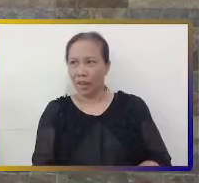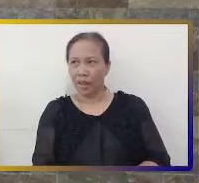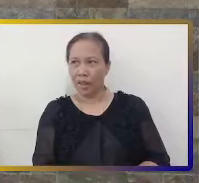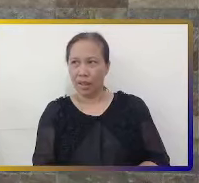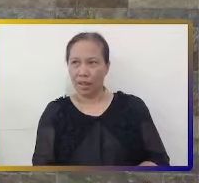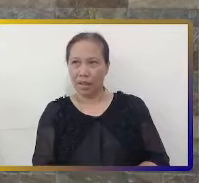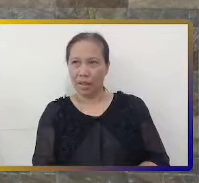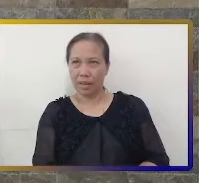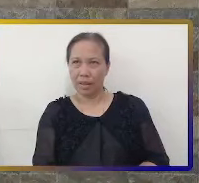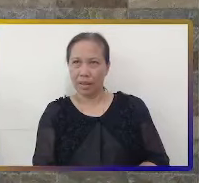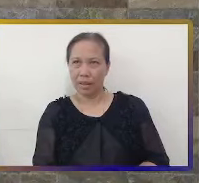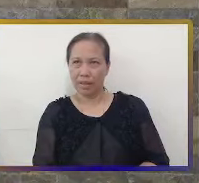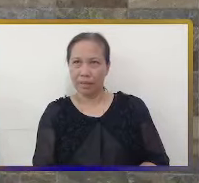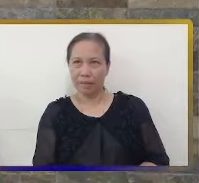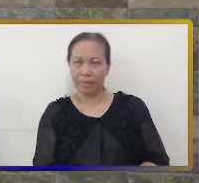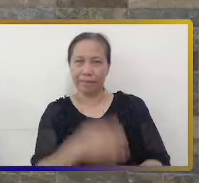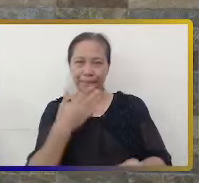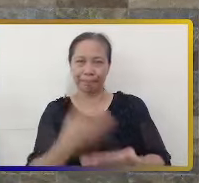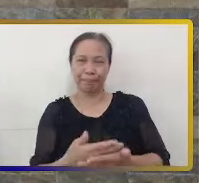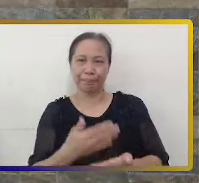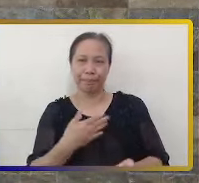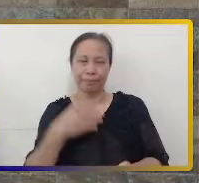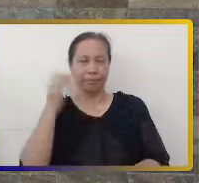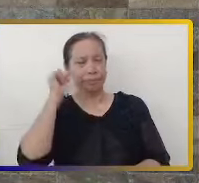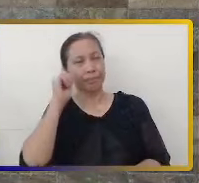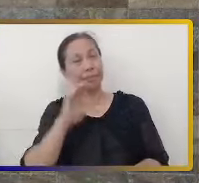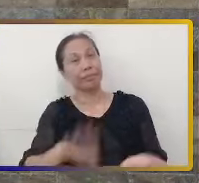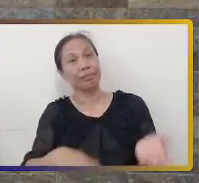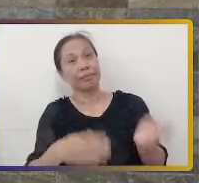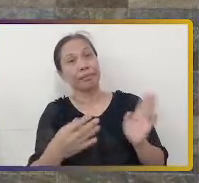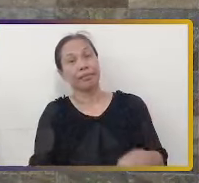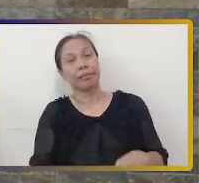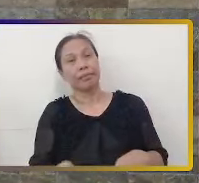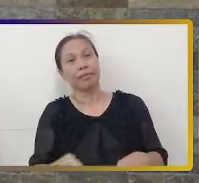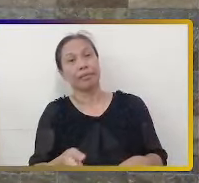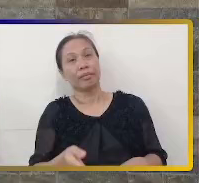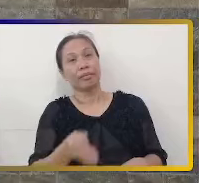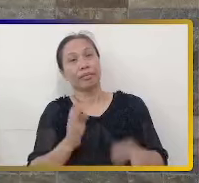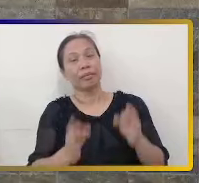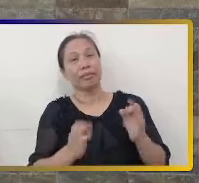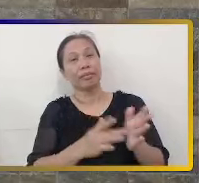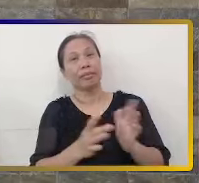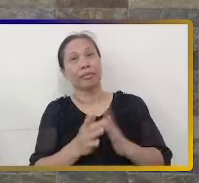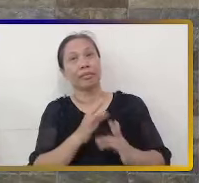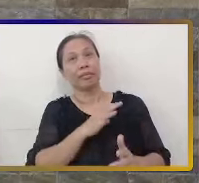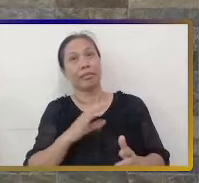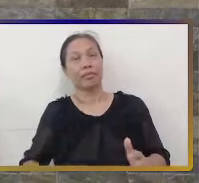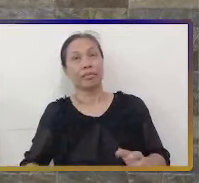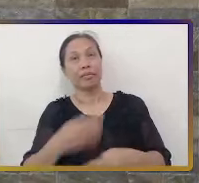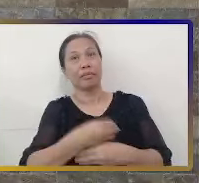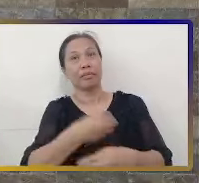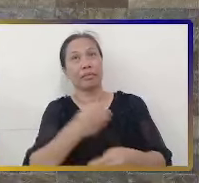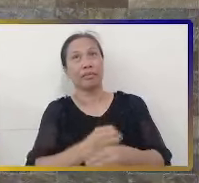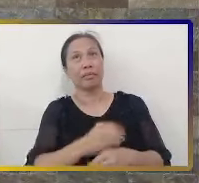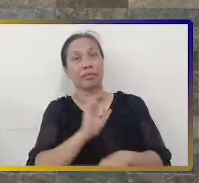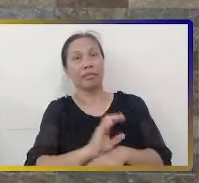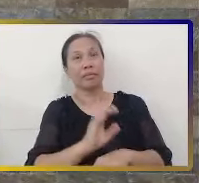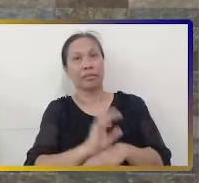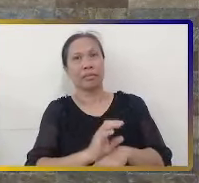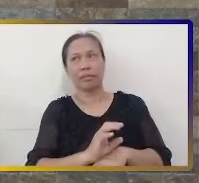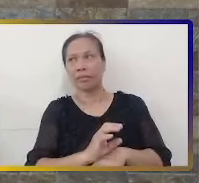death before he Dead kung ang panginoong jesukristo nag establish ng church before his death